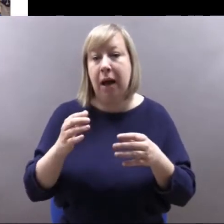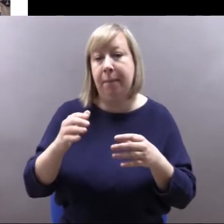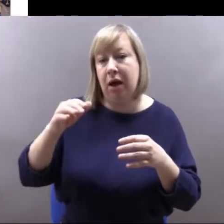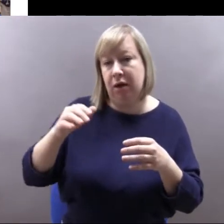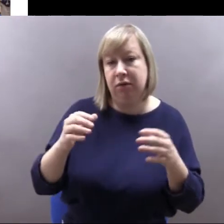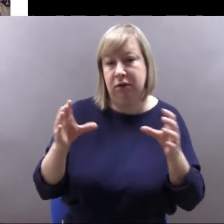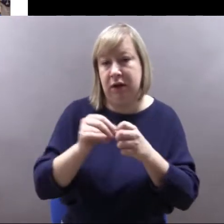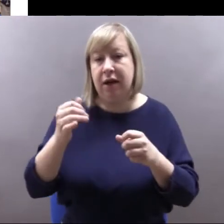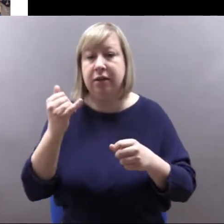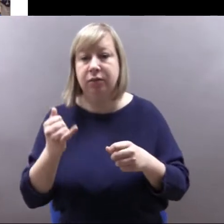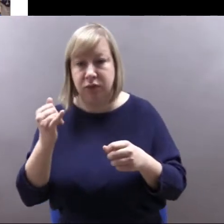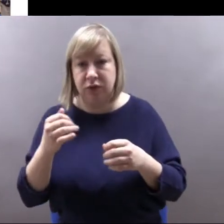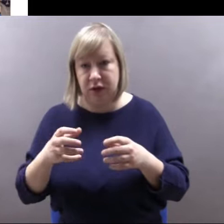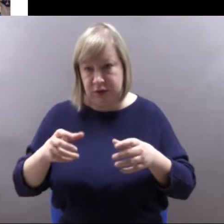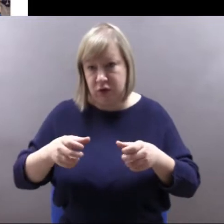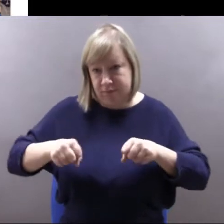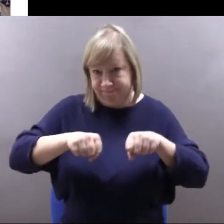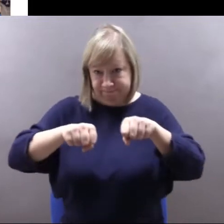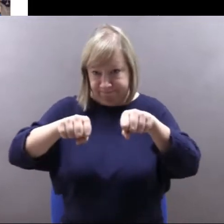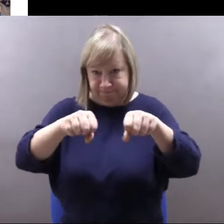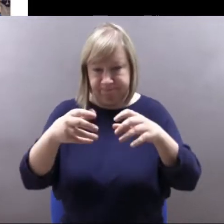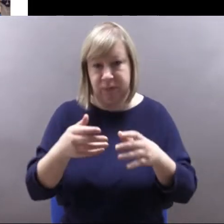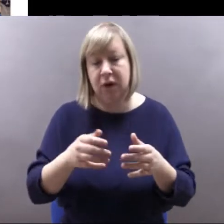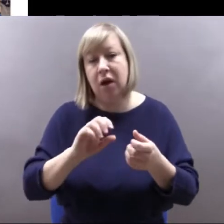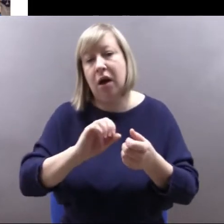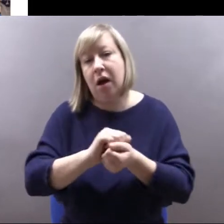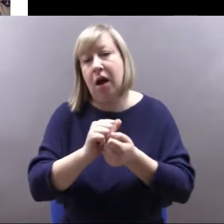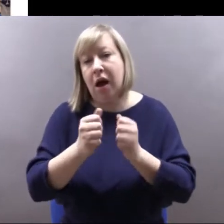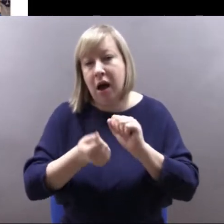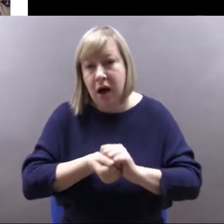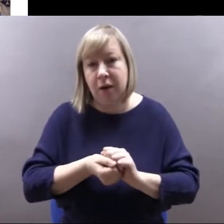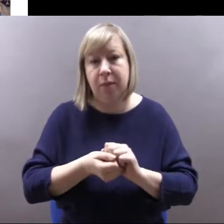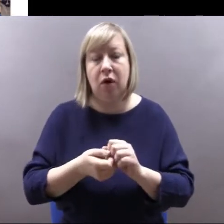nasze muzeum, jest naprawdę dużą trudnością.